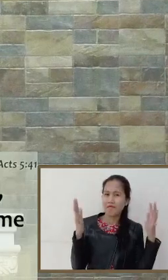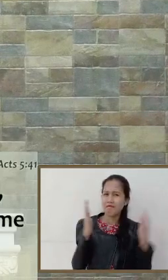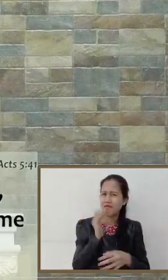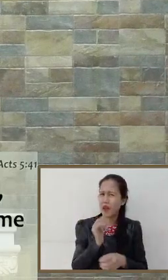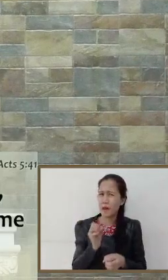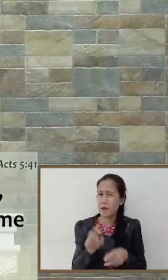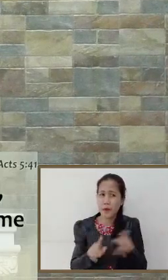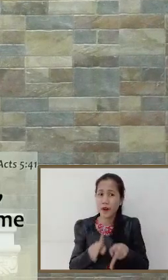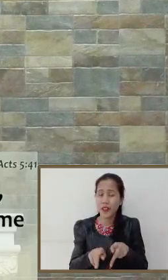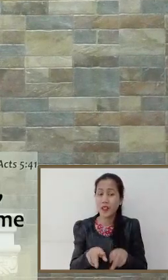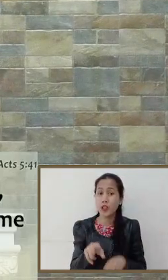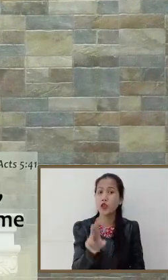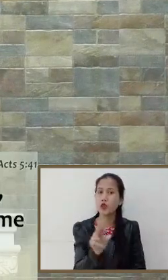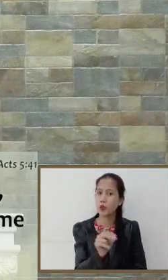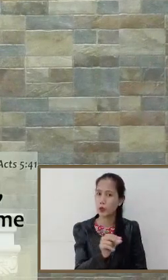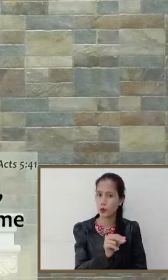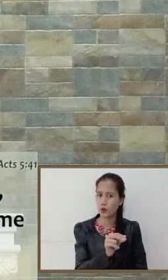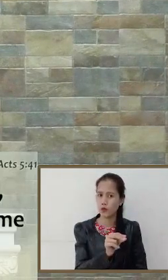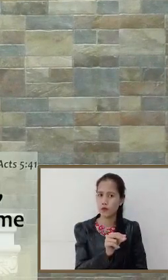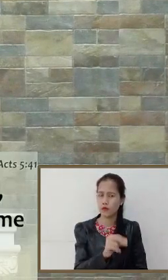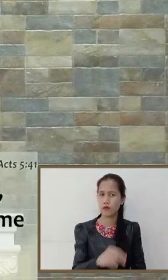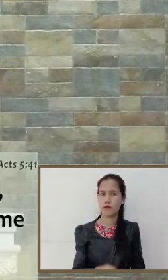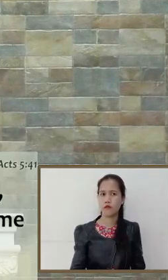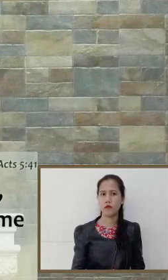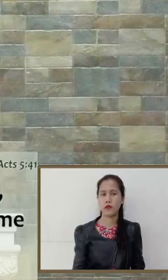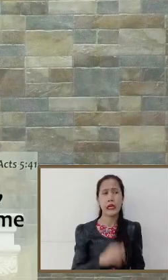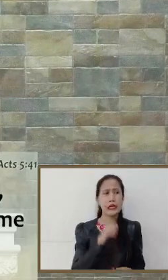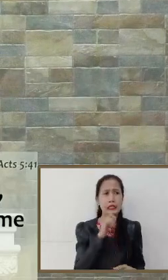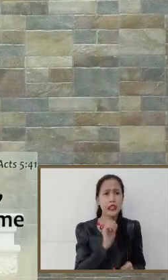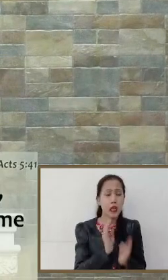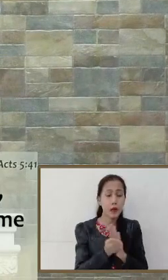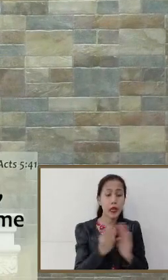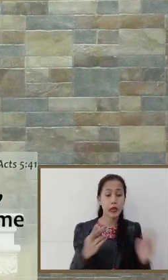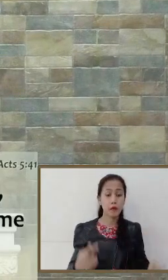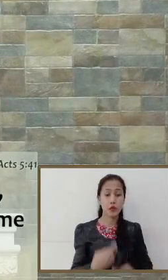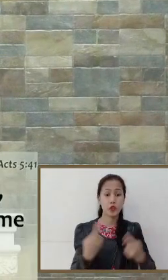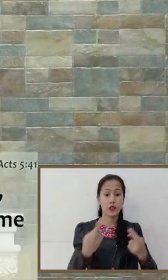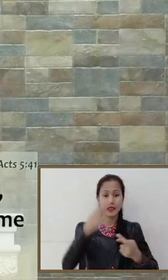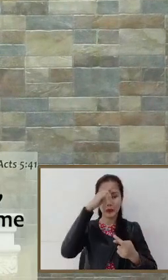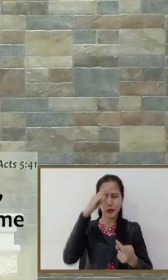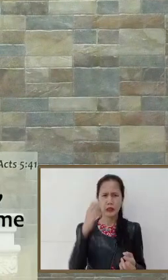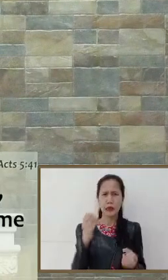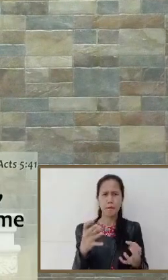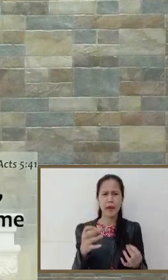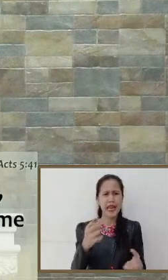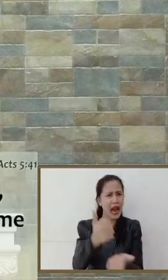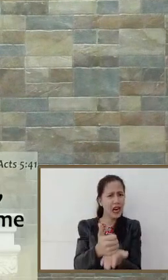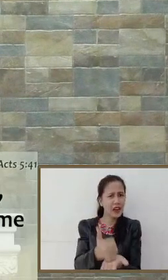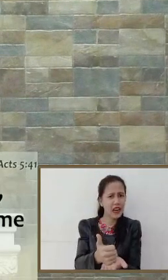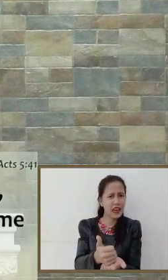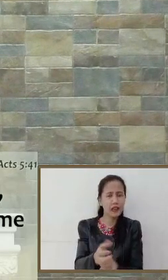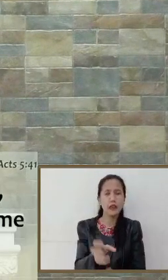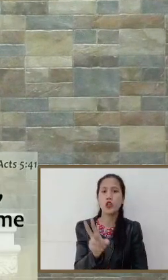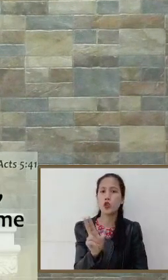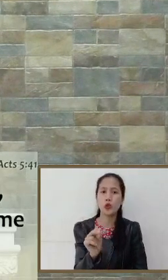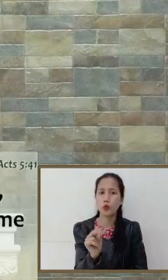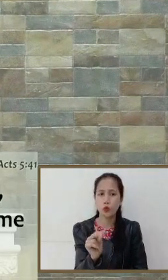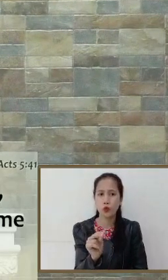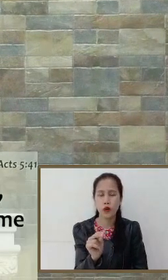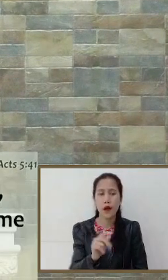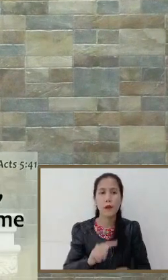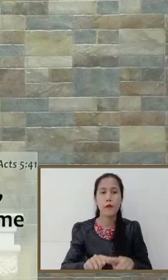po ay sabihin na nating hindi sila naging masaya sa kadaylan ng maraming umagris sa kanila, maraming natuwa sa kanilang ginagawa. Naging masaya